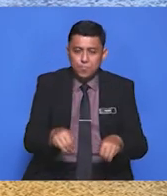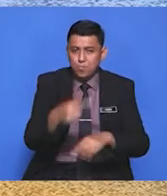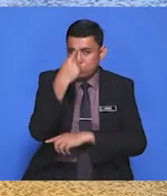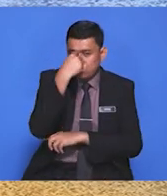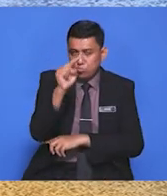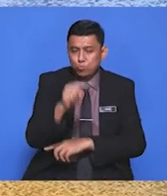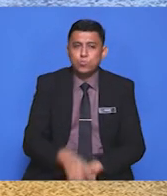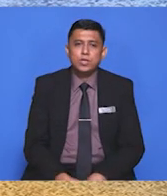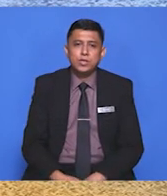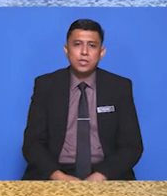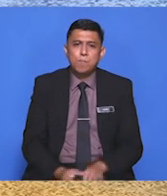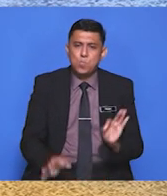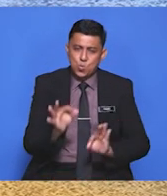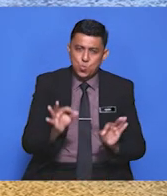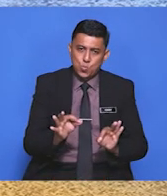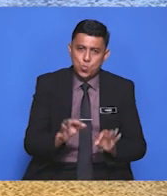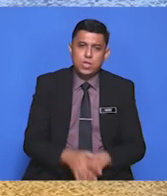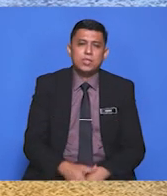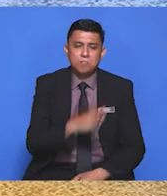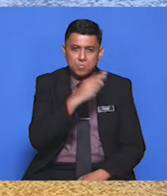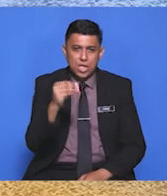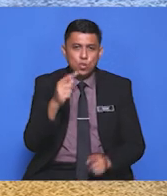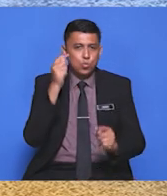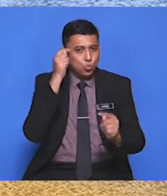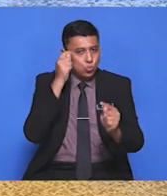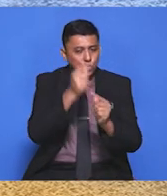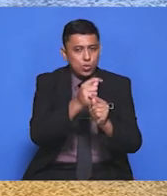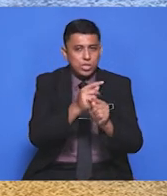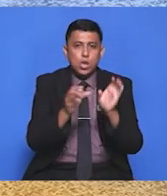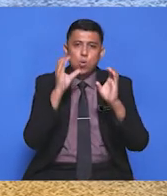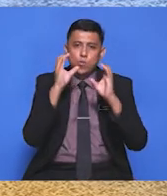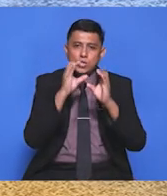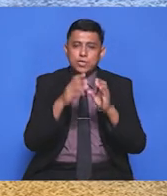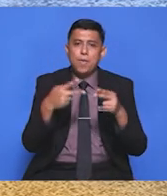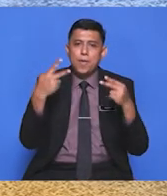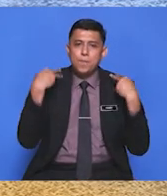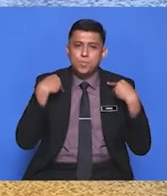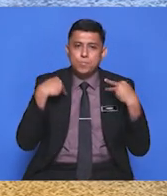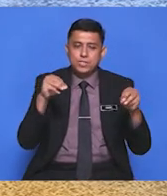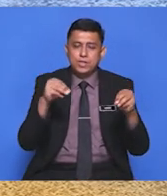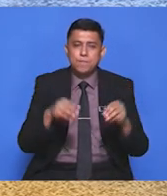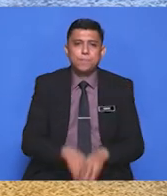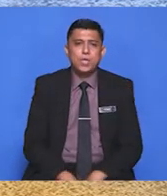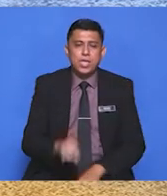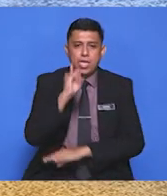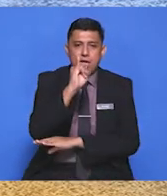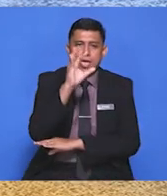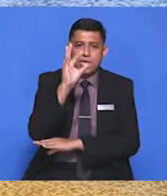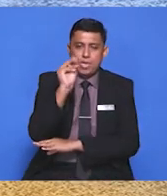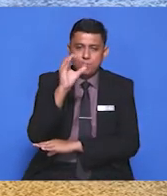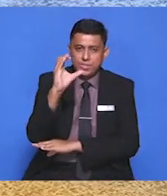untuk menghuraikan konsep dan tujuan komunikasi pemasaran bersepadu atau